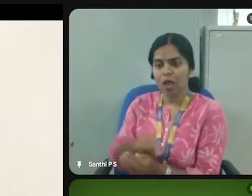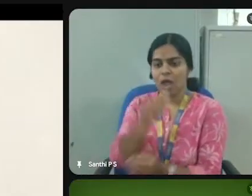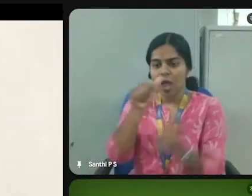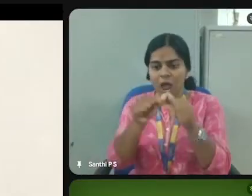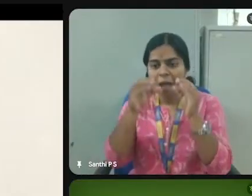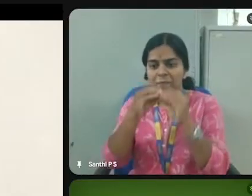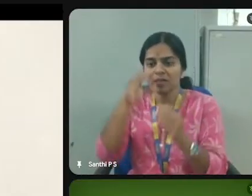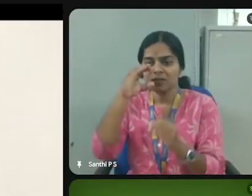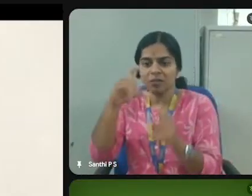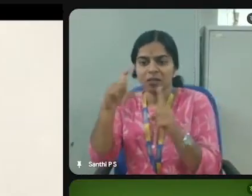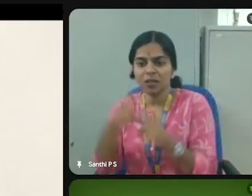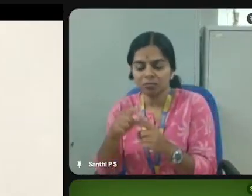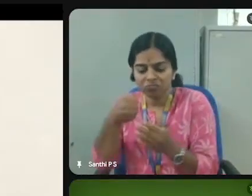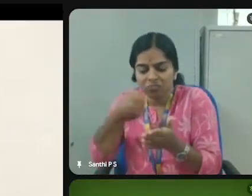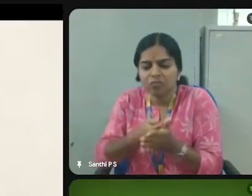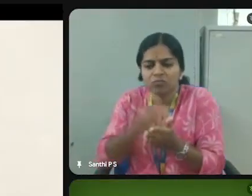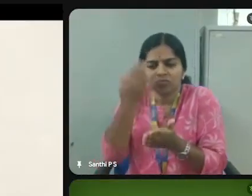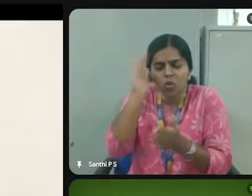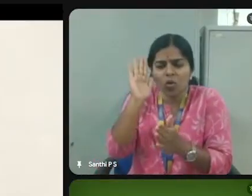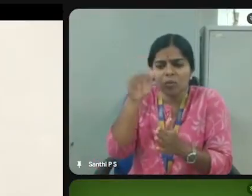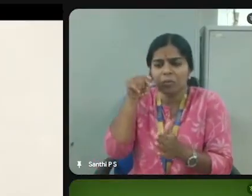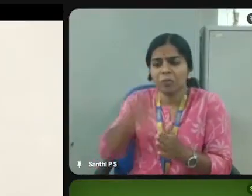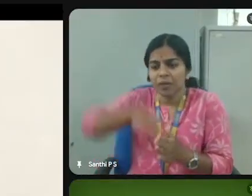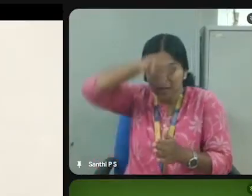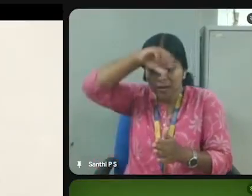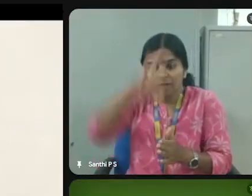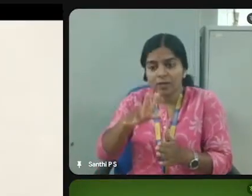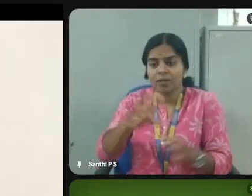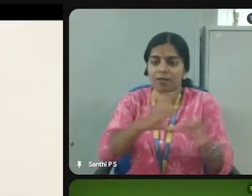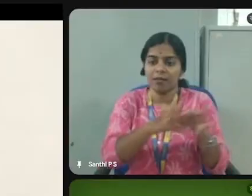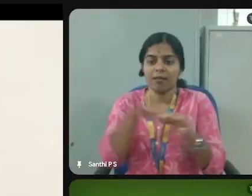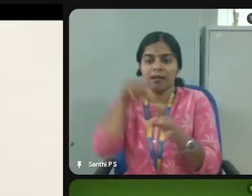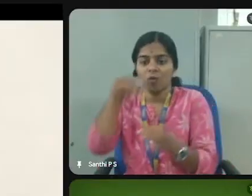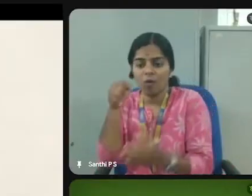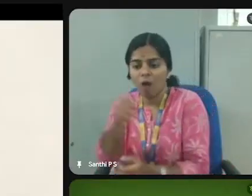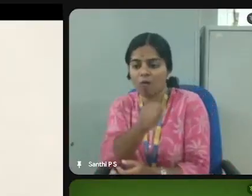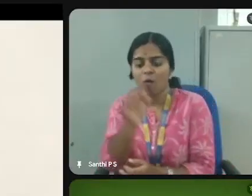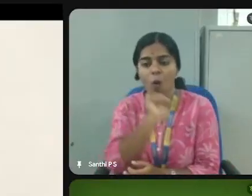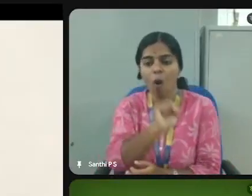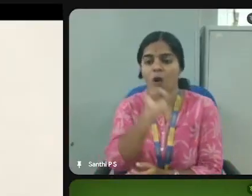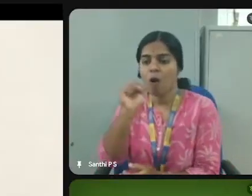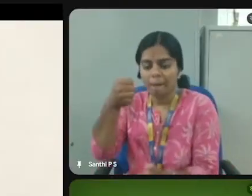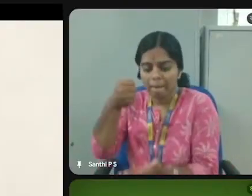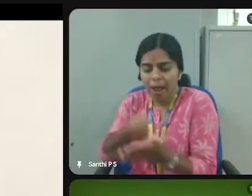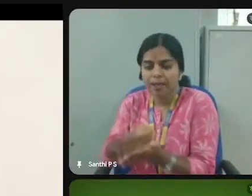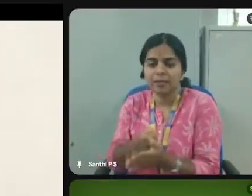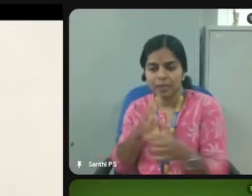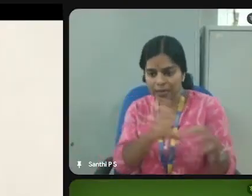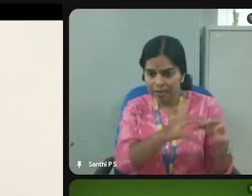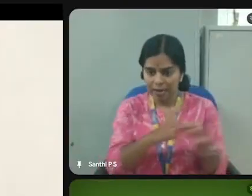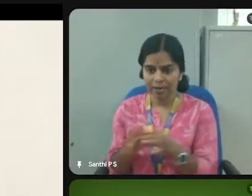എങ്കിൽ നമ്മൾ ഇന്റർവെൻഷൻ കൊടുക്കേണ്ടത് ആ ഒരു ലെവലിൽ നിന്നായിരിക്കും കൊടുക്കേണ്ടി വരിക. അപ്പോൾ ഈ ഒരു ഗ്യാപ്പ് എന്നുള്ളത്